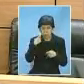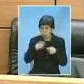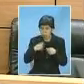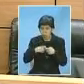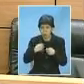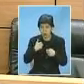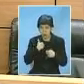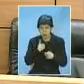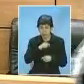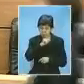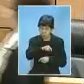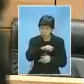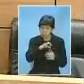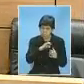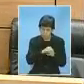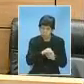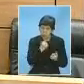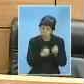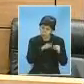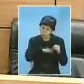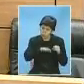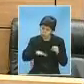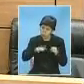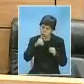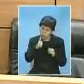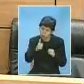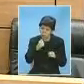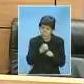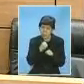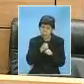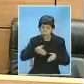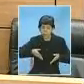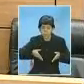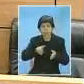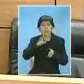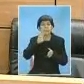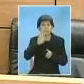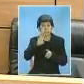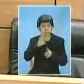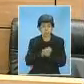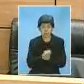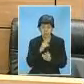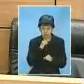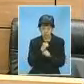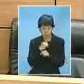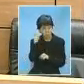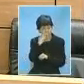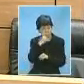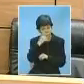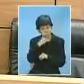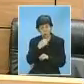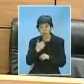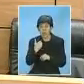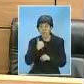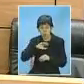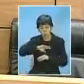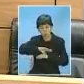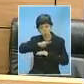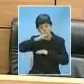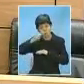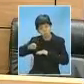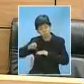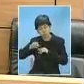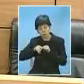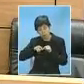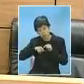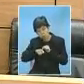ครับบางจุดเป็นจุดที่น่าจะจอดรถได้ท่านประธานครับโดยเฉพาะถนพระราม 4นะครับถ้าท่านใดใช้บริการถ้าวิ่งจากหัวลำโพงมานะครับ